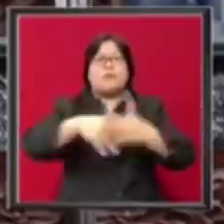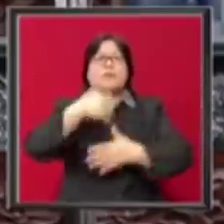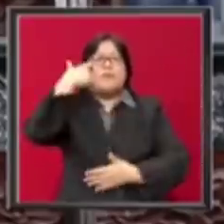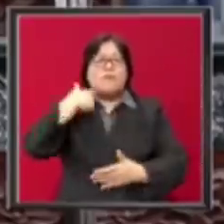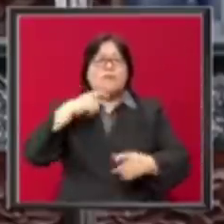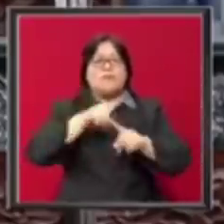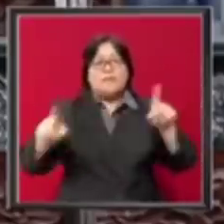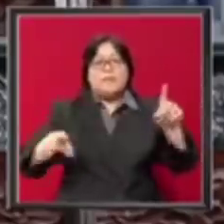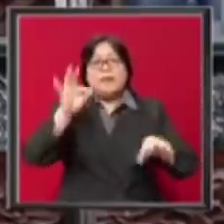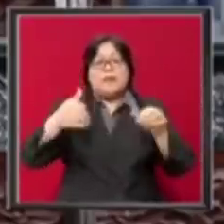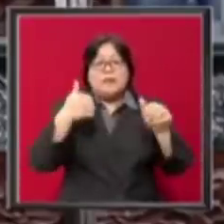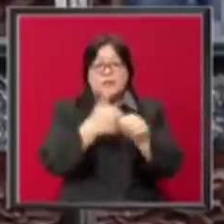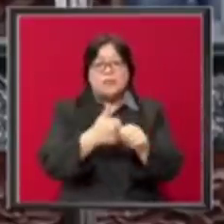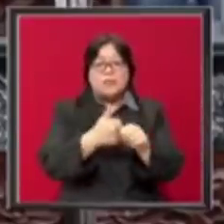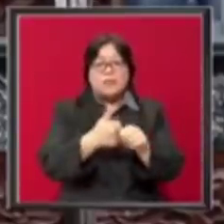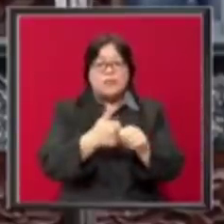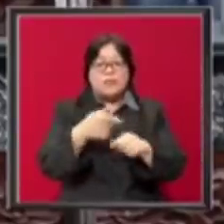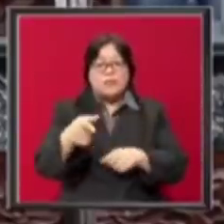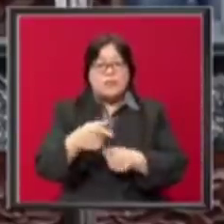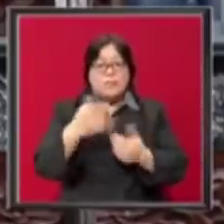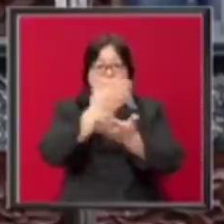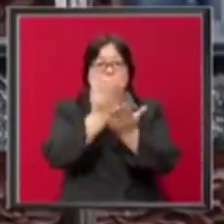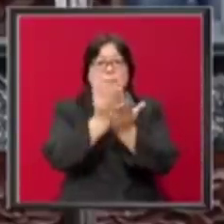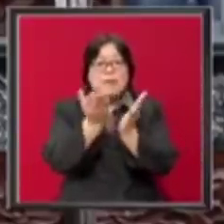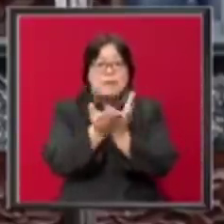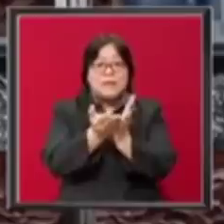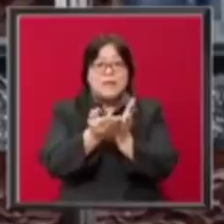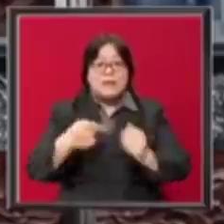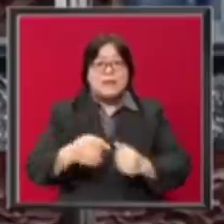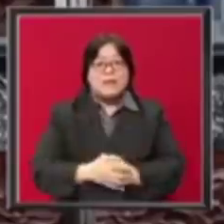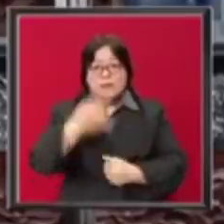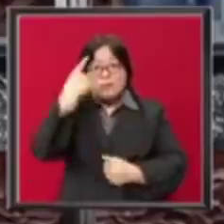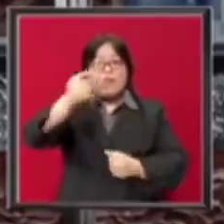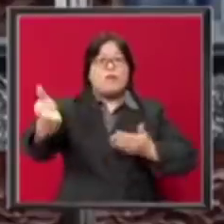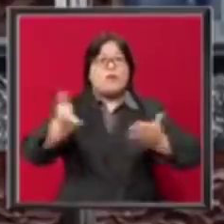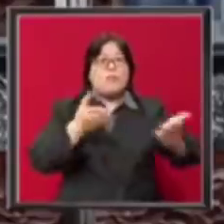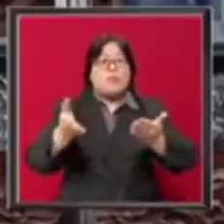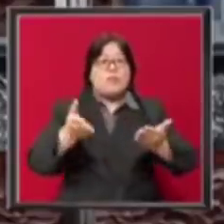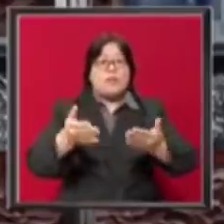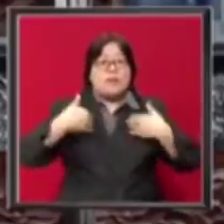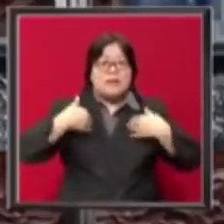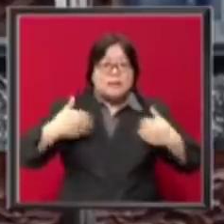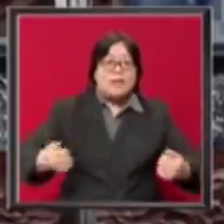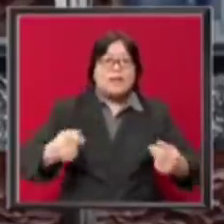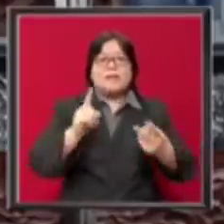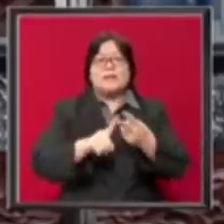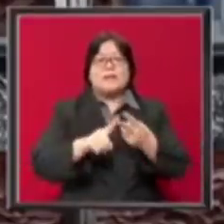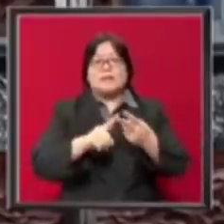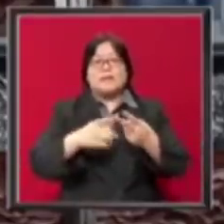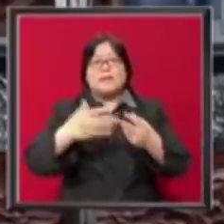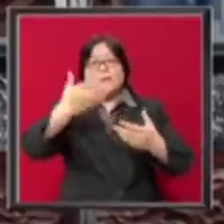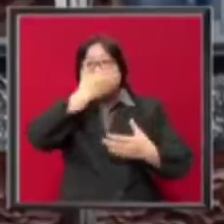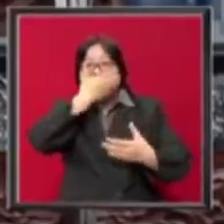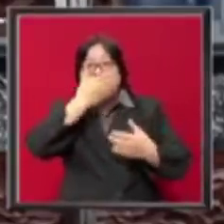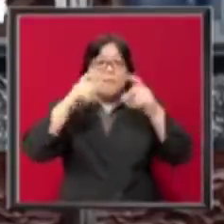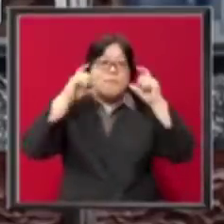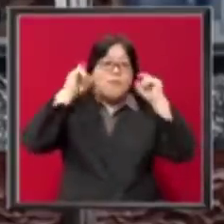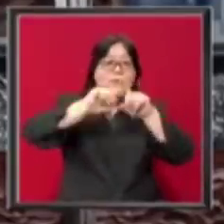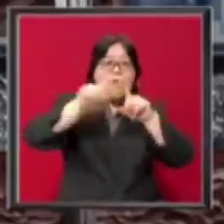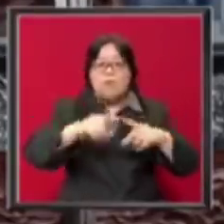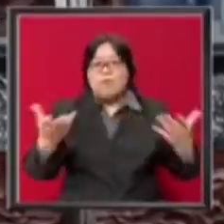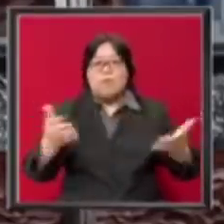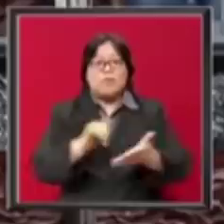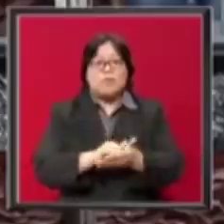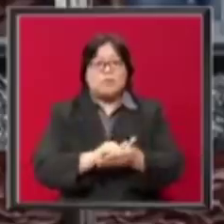simpati. Tapi kalau ikut dari segi unjuran perbelanjaan untuk kemudahan mereka, kesihatan, topeng dan sebagainya,